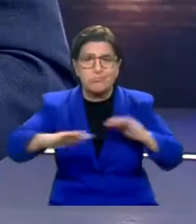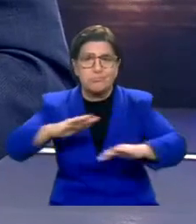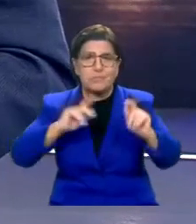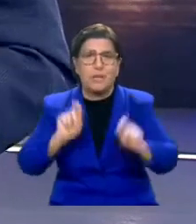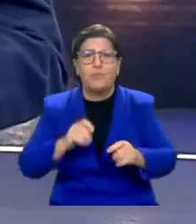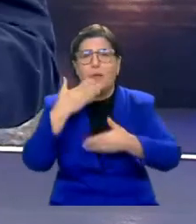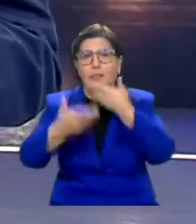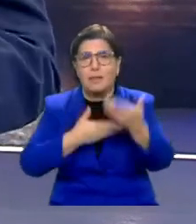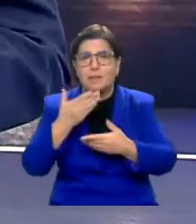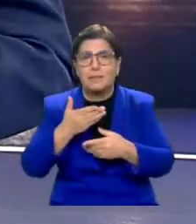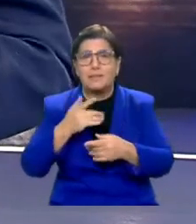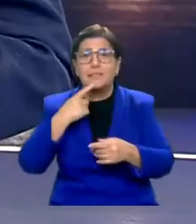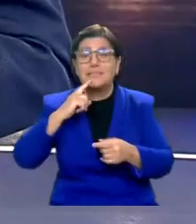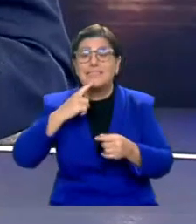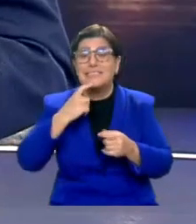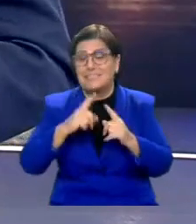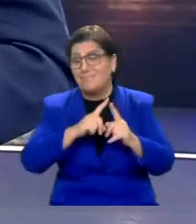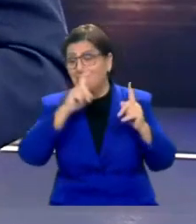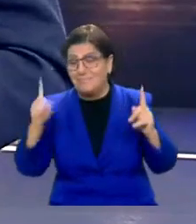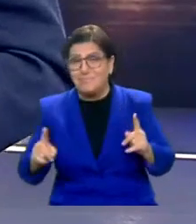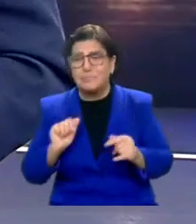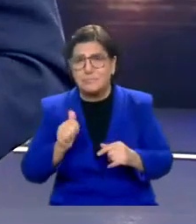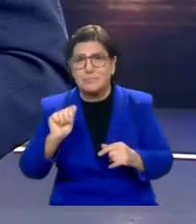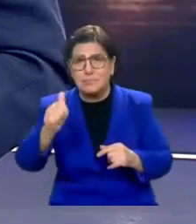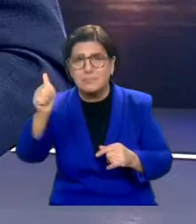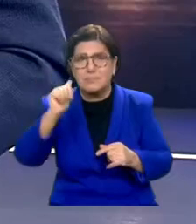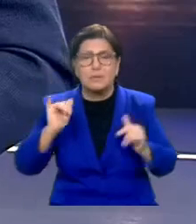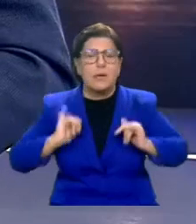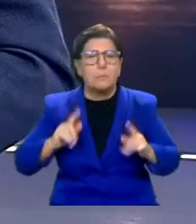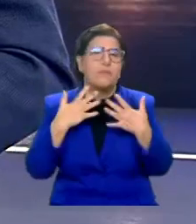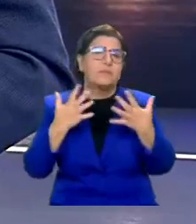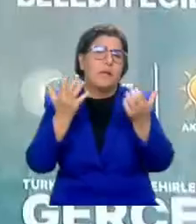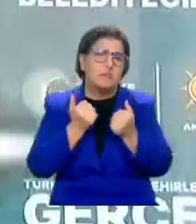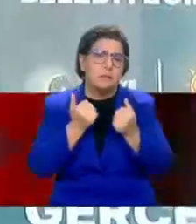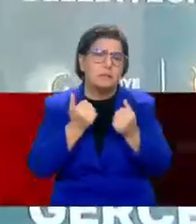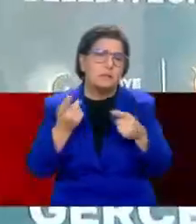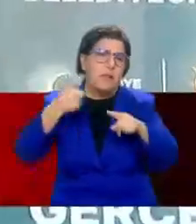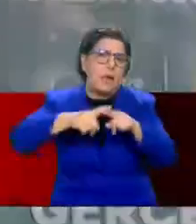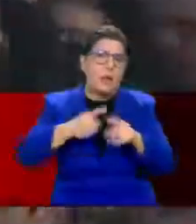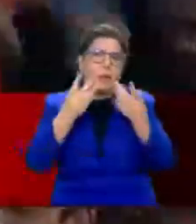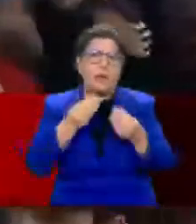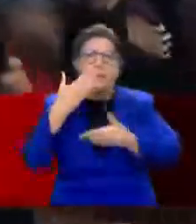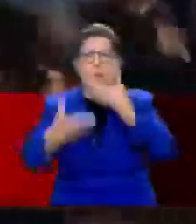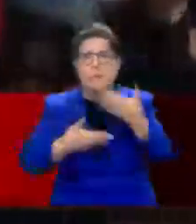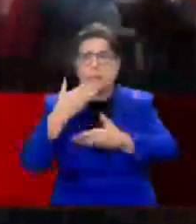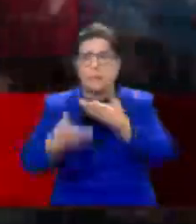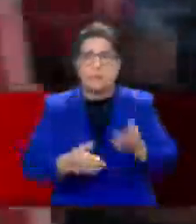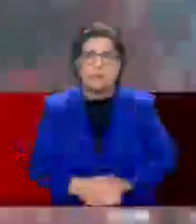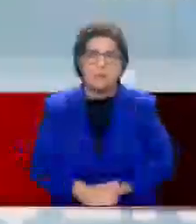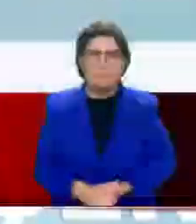ilgili mesajını da yıl sonuna doğru rahat bir nefes alacağız sözleriyle verdi. Hazırız ve